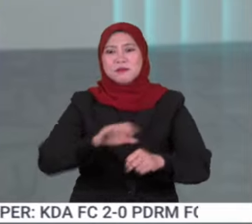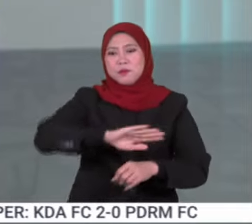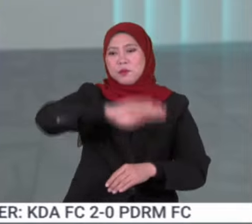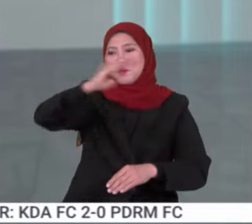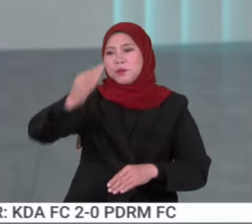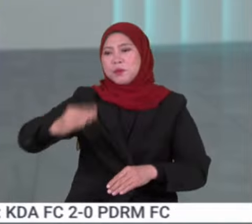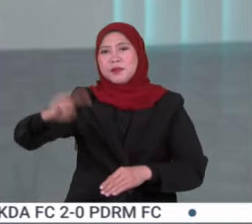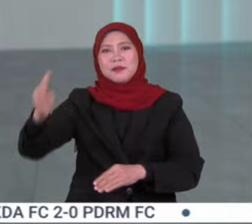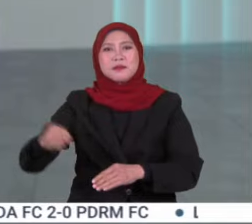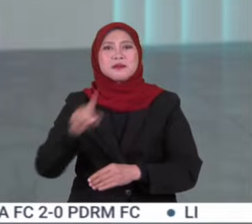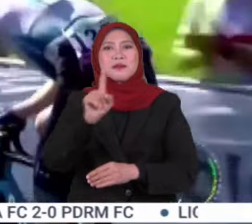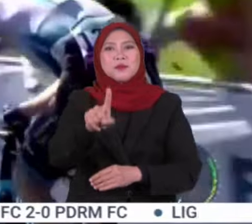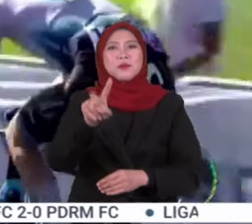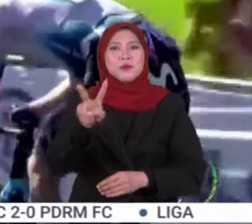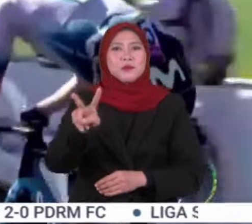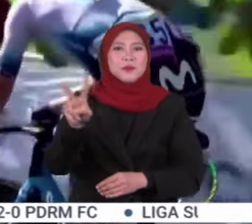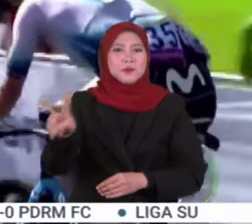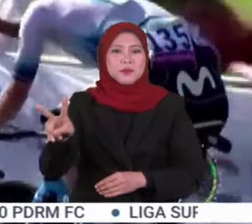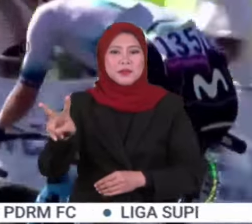182 km.